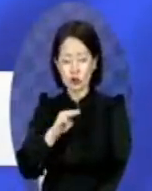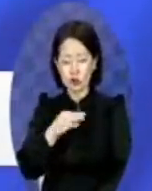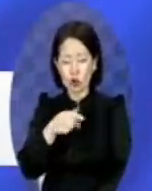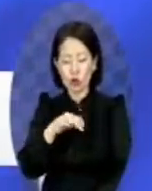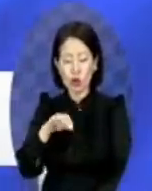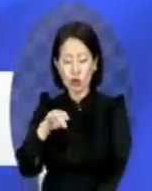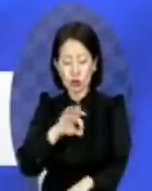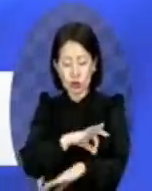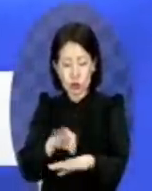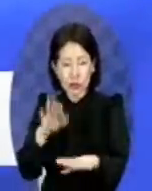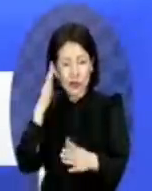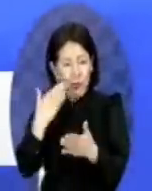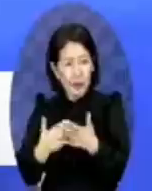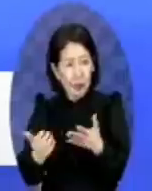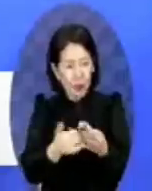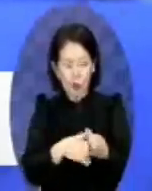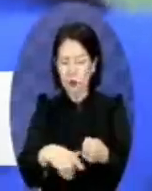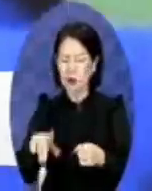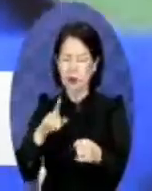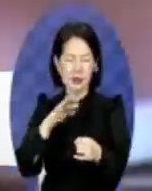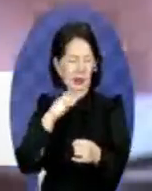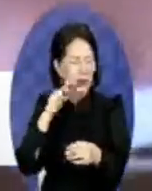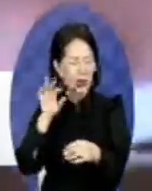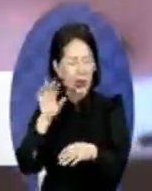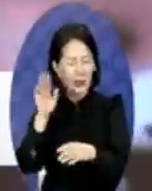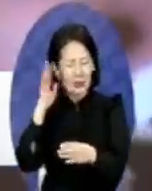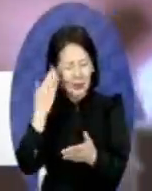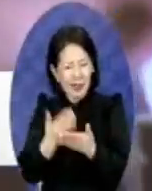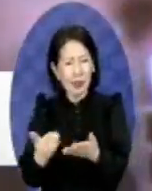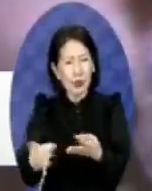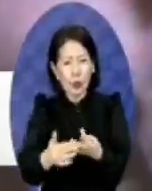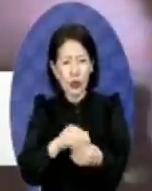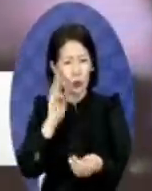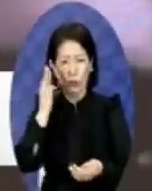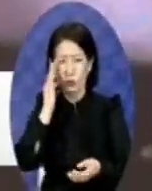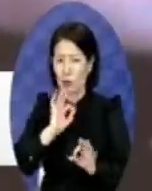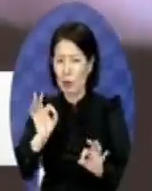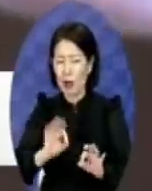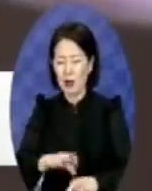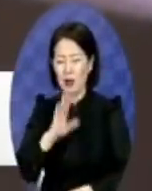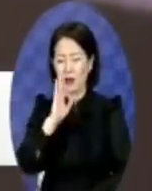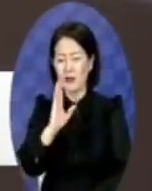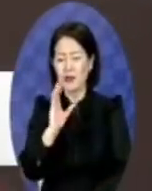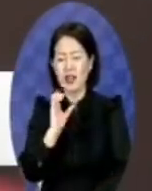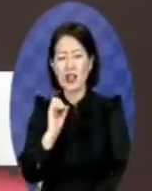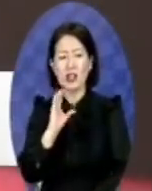хураах эсэх эсвэл хизээ санал хураах нь бол тодорхойгүй байна. За Венесуэлийн дотоодод